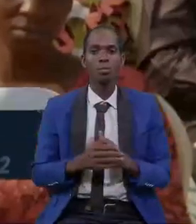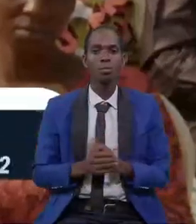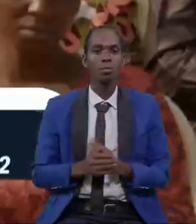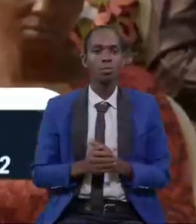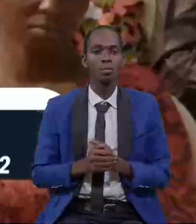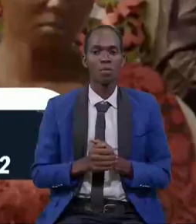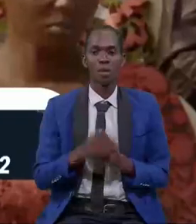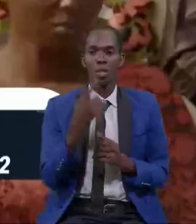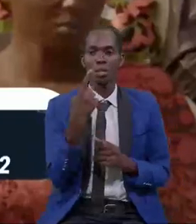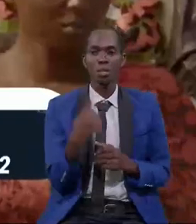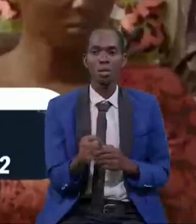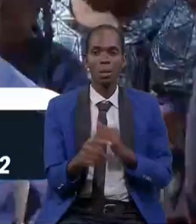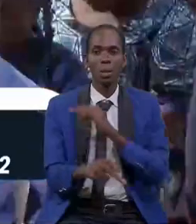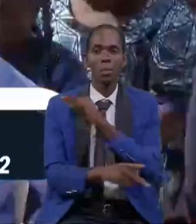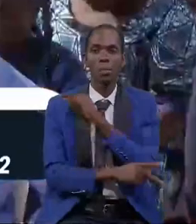la Pâque